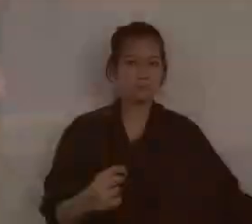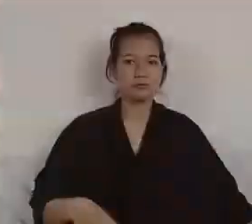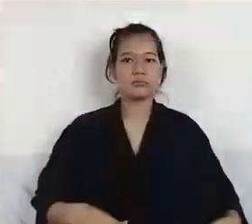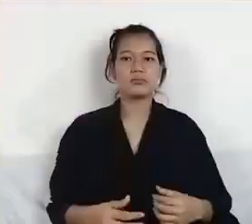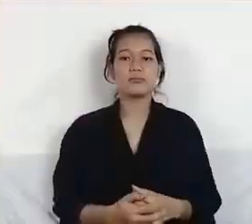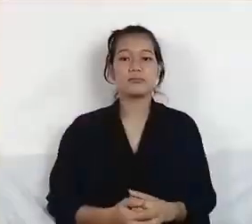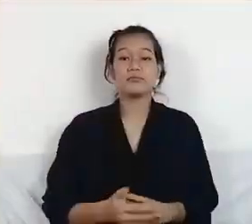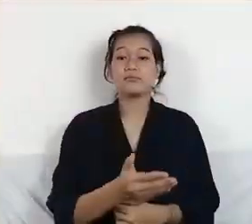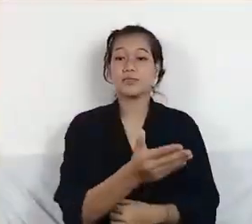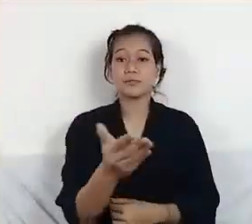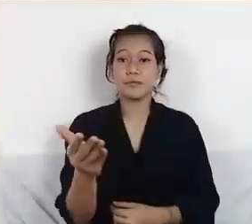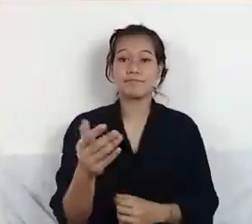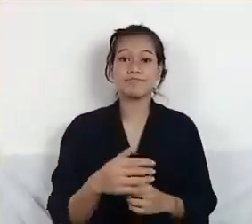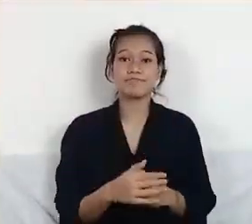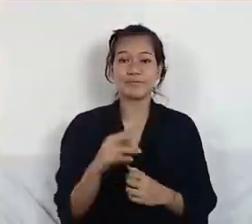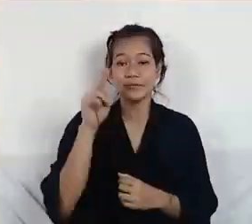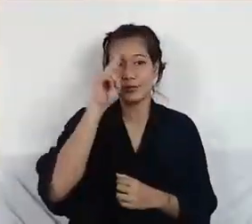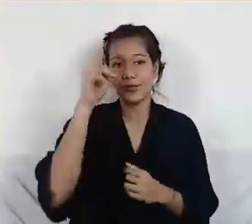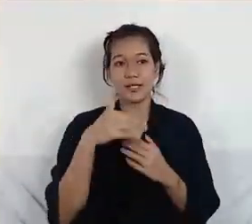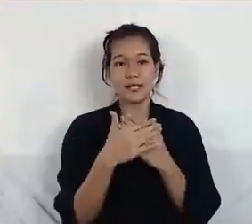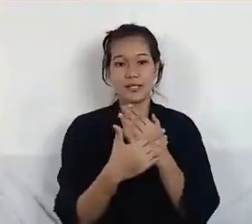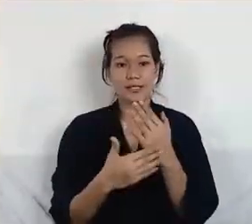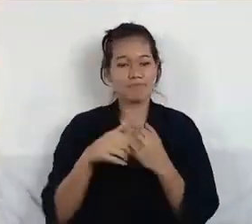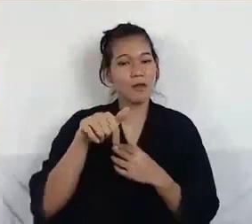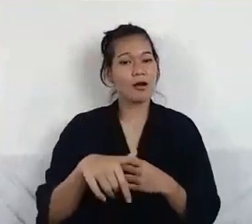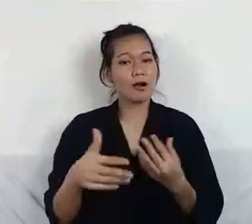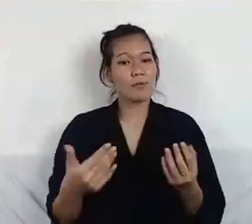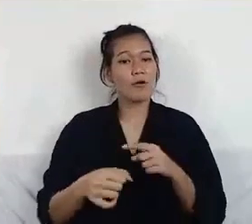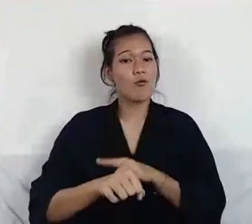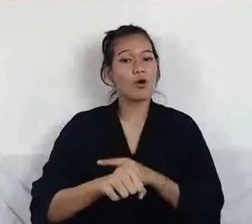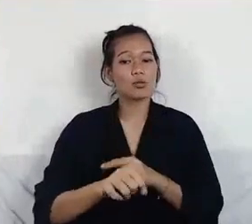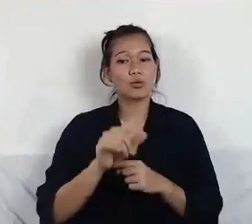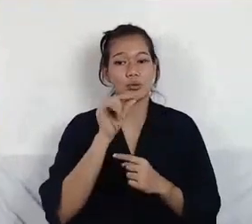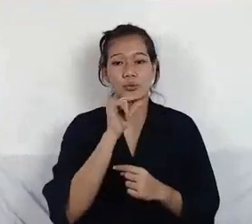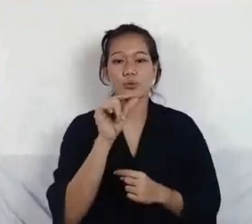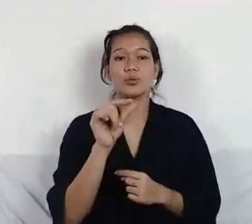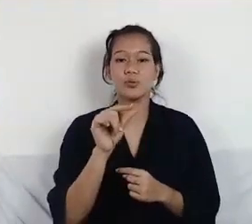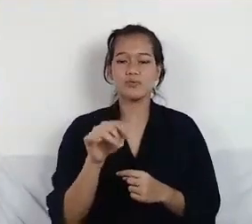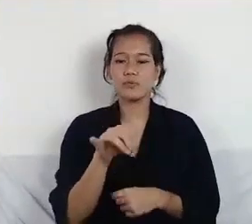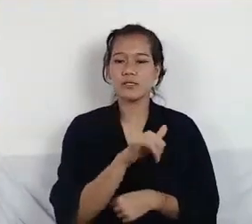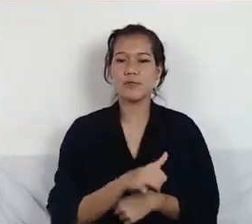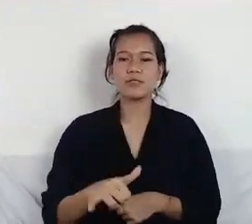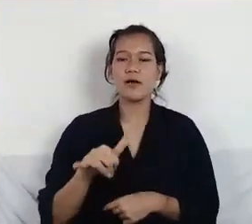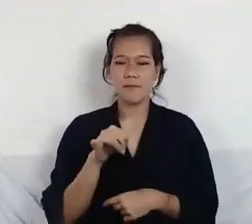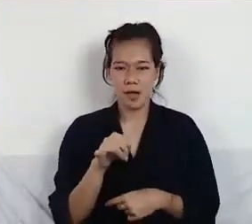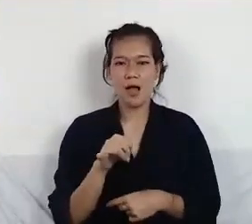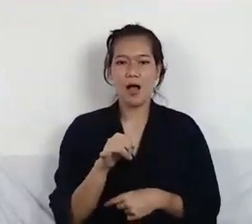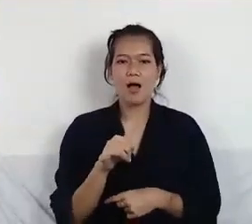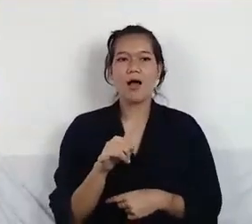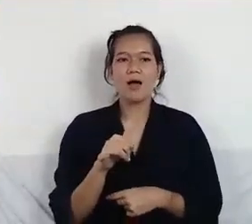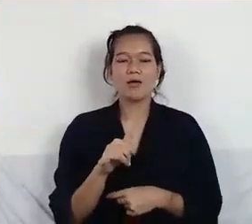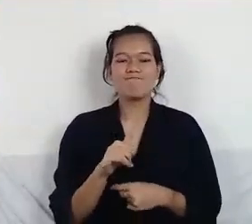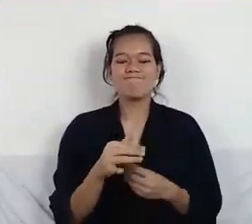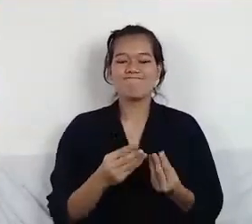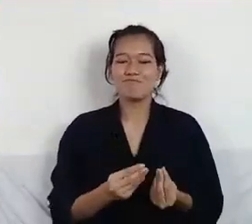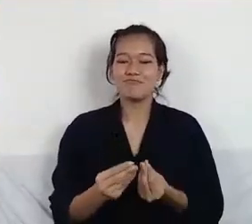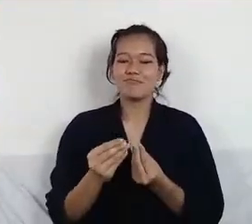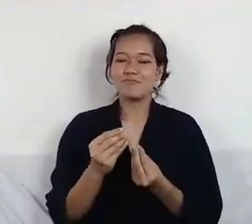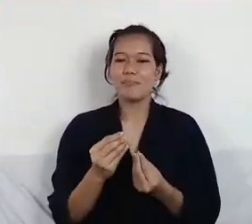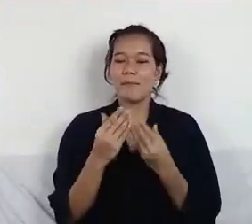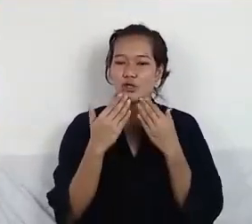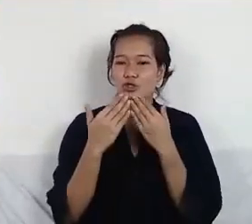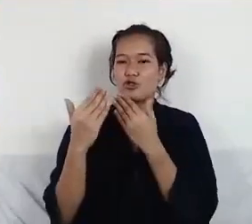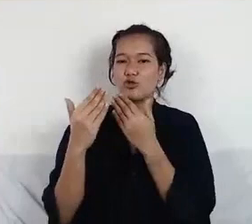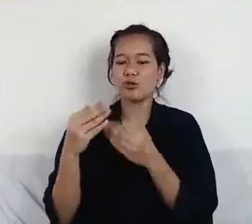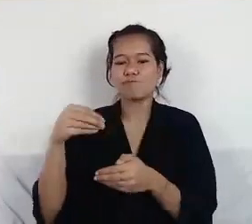Jemaat yang dikasihi Tuhan, kini tiba saatnya untuk kita bersama-sama menyatakan rasa syukur kita dalam